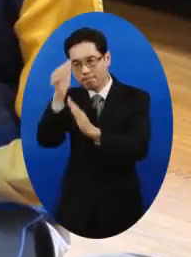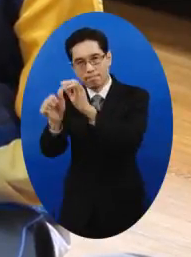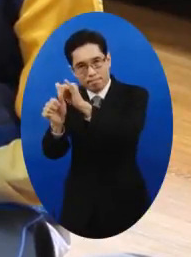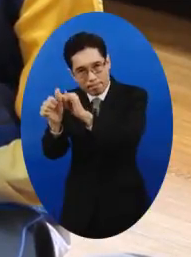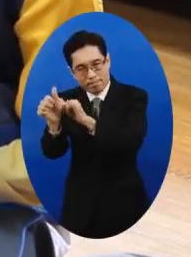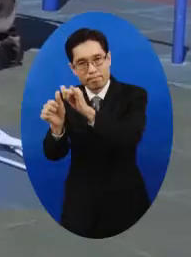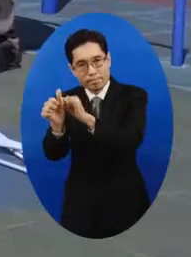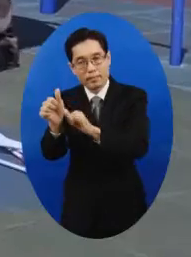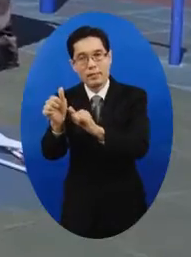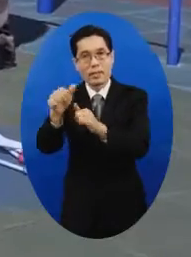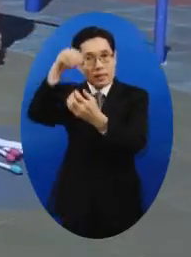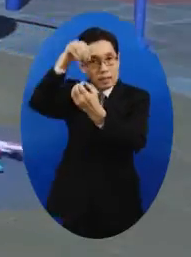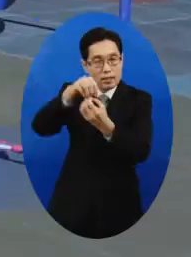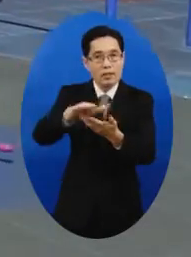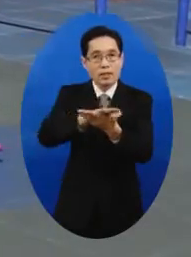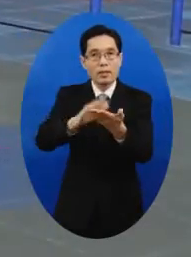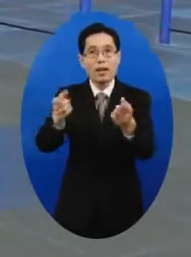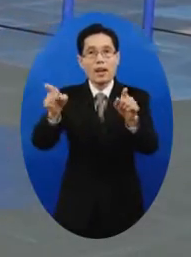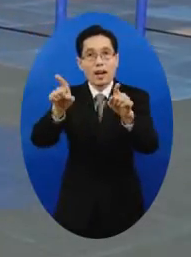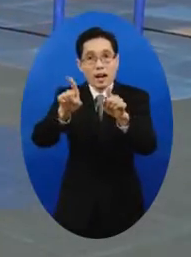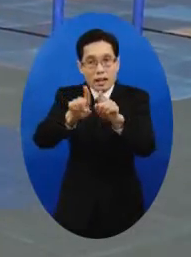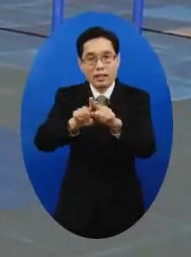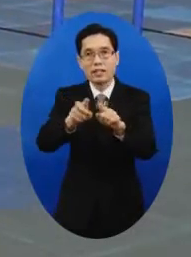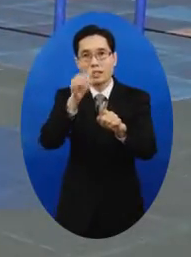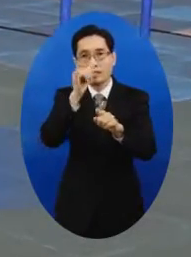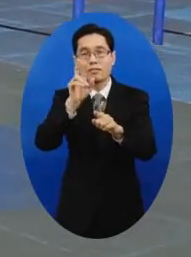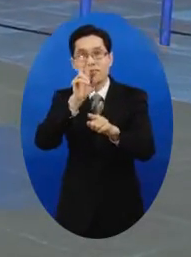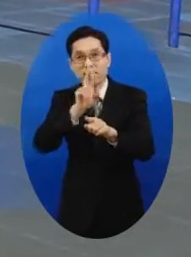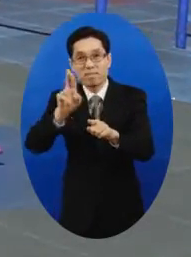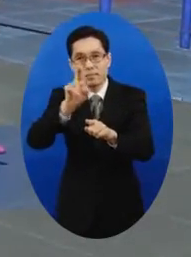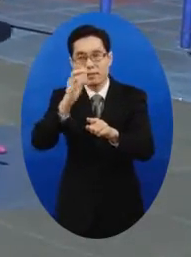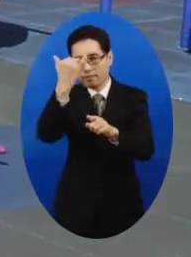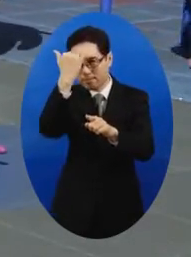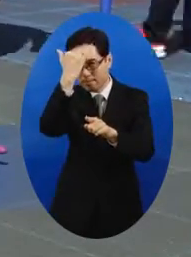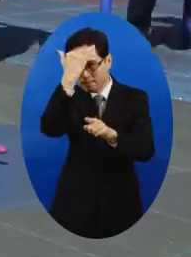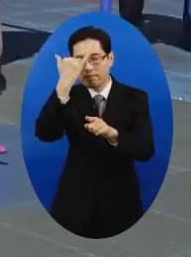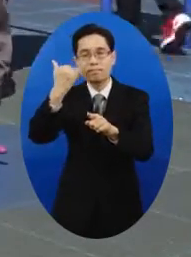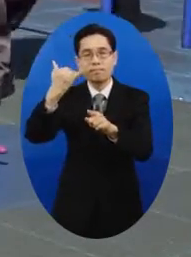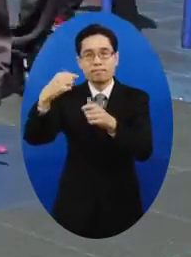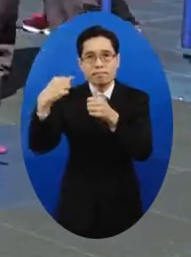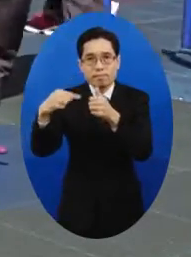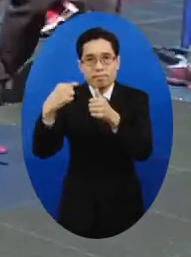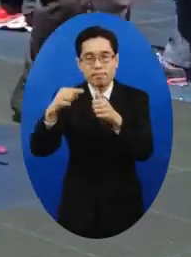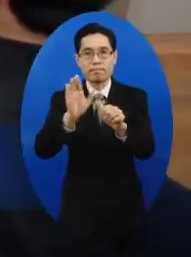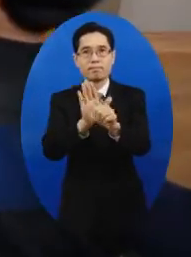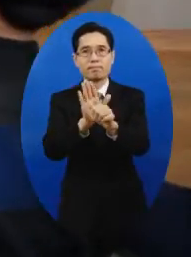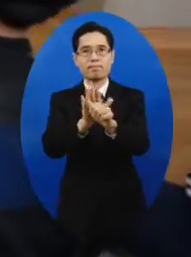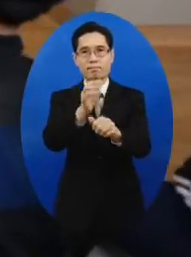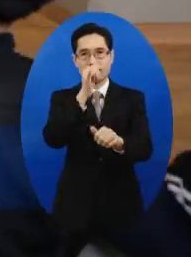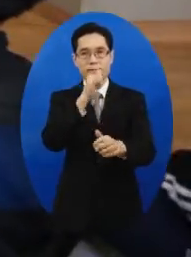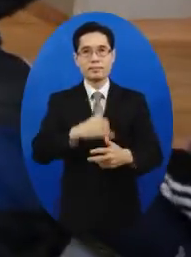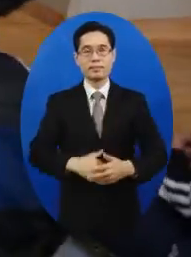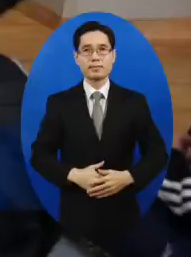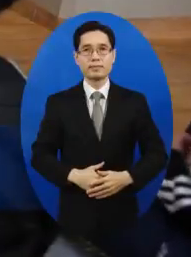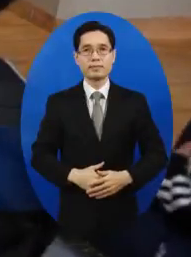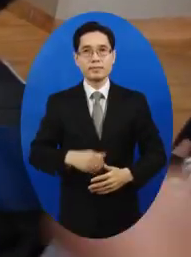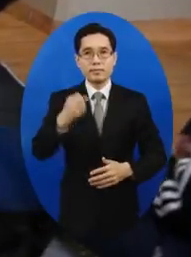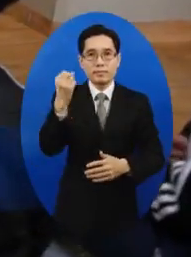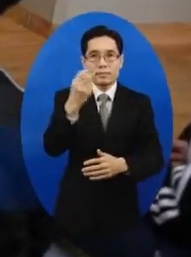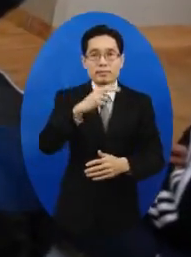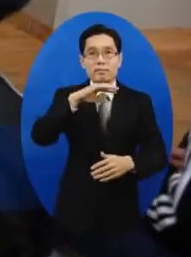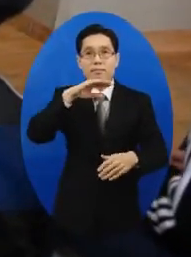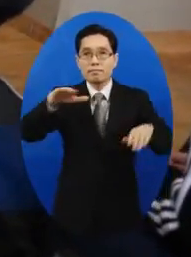찾아서 효를 실천하고 민속놀이를 함께 즐기는 등 정을 나누고 예절 교육도 받을 수 있도록 지원합니다